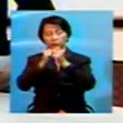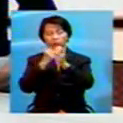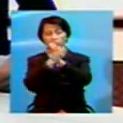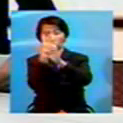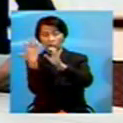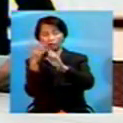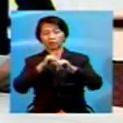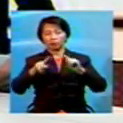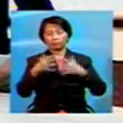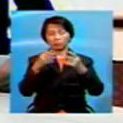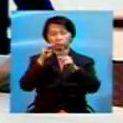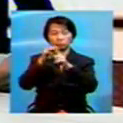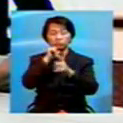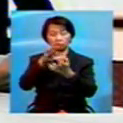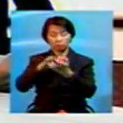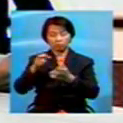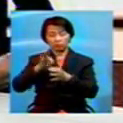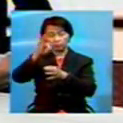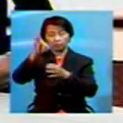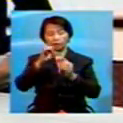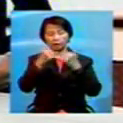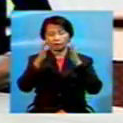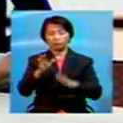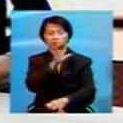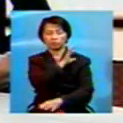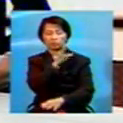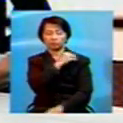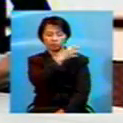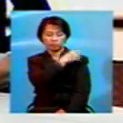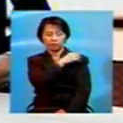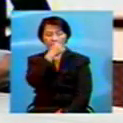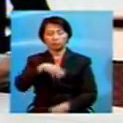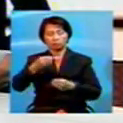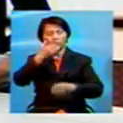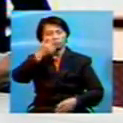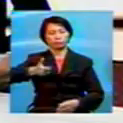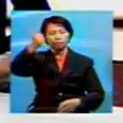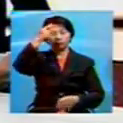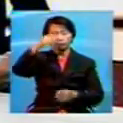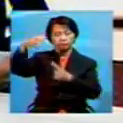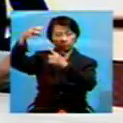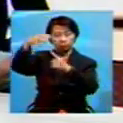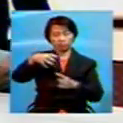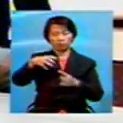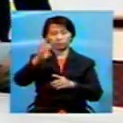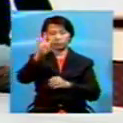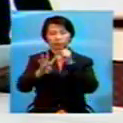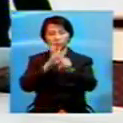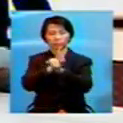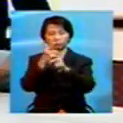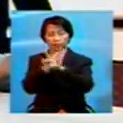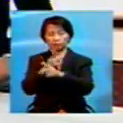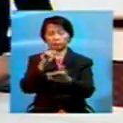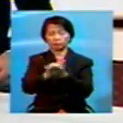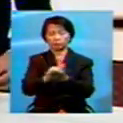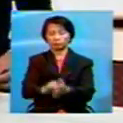bagaimanapun sikit pun tidak menjejaskan semangat atlet jurulatih serta pegawai untuk memberi yang terbaik pada kejohanan tahun sekali